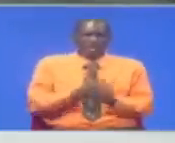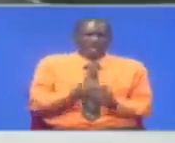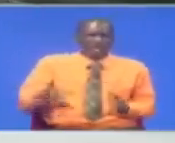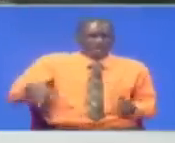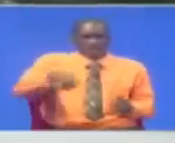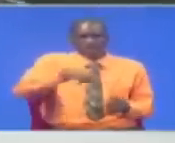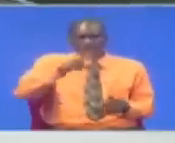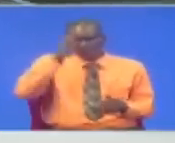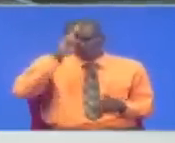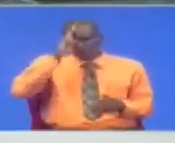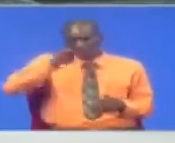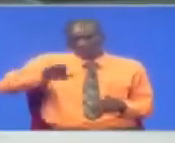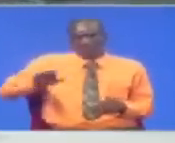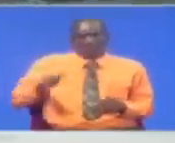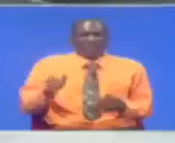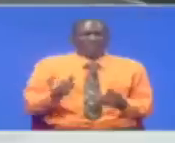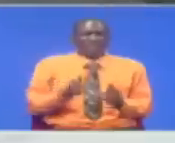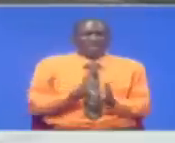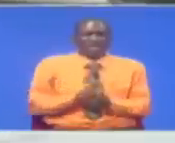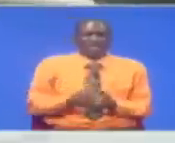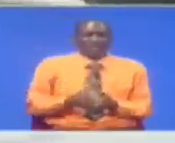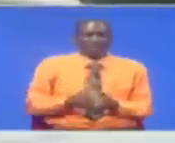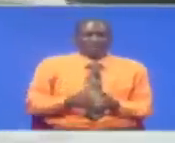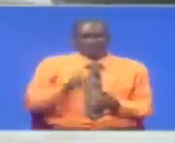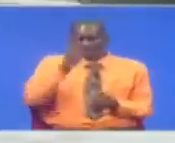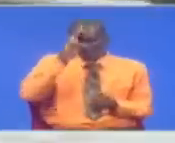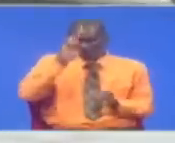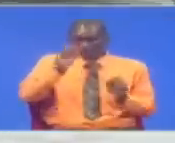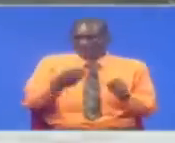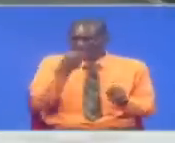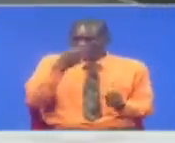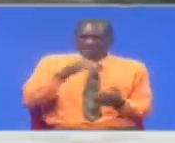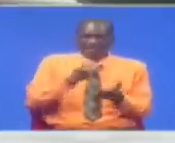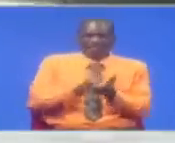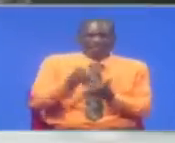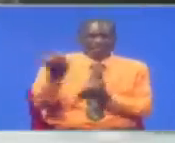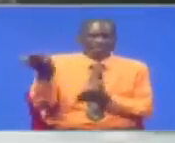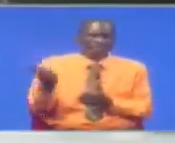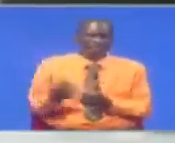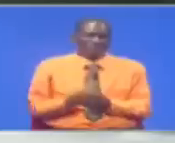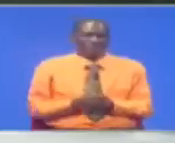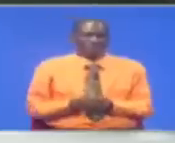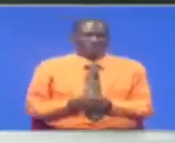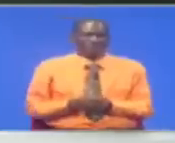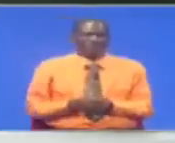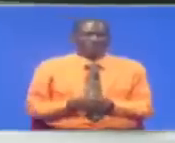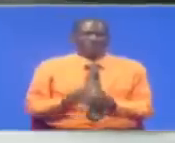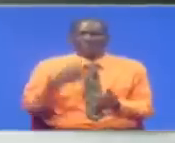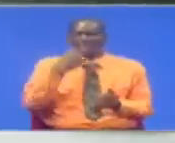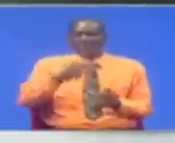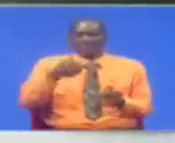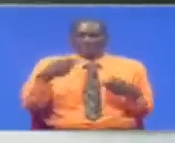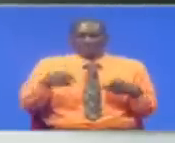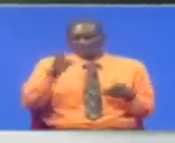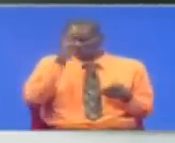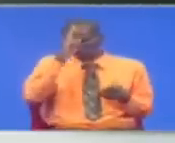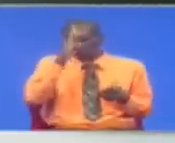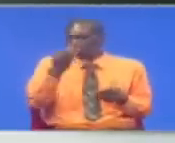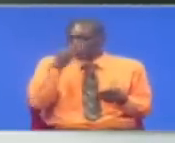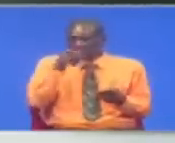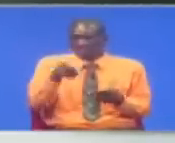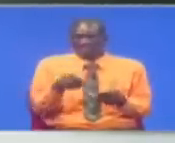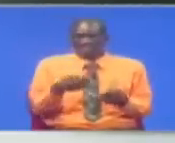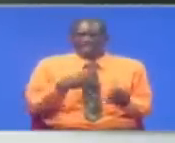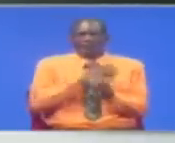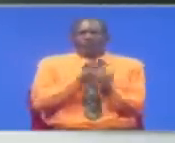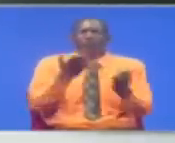Maponyi wamebaki mapai. Mapai wanaweza kula hiyo mapai. Hiyo ndio imebaki. Nani wengine? Mapolisi watakula hivyo na hata hawana kwa